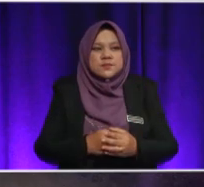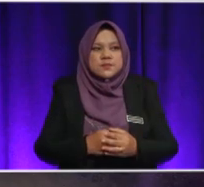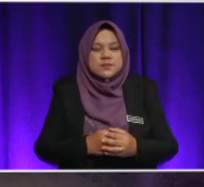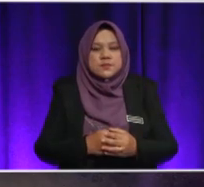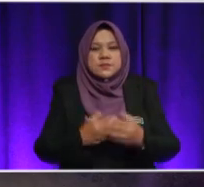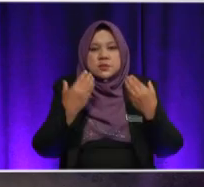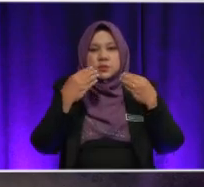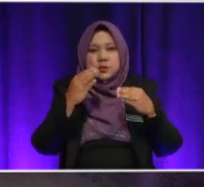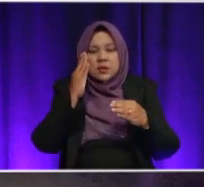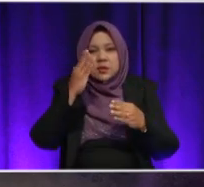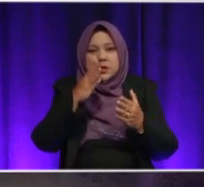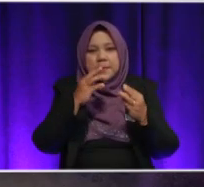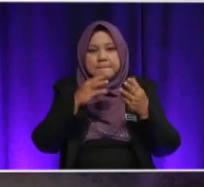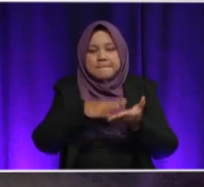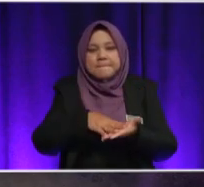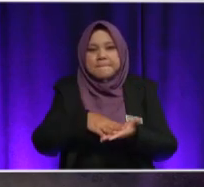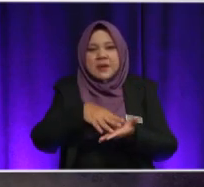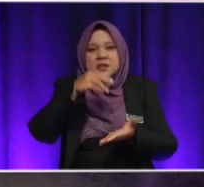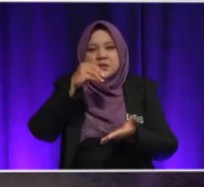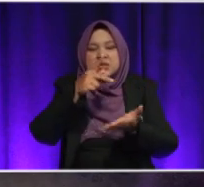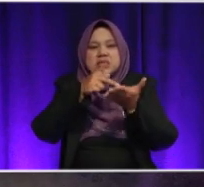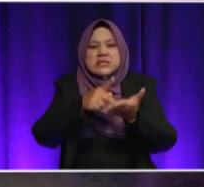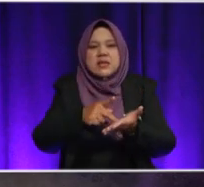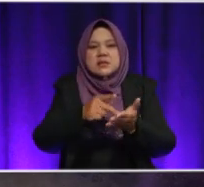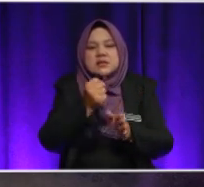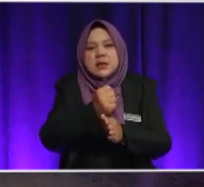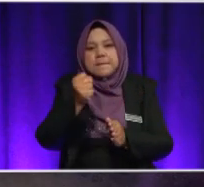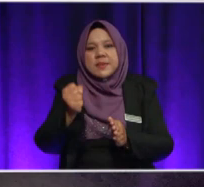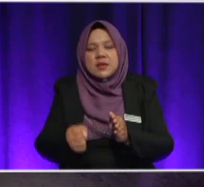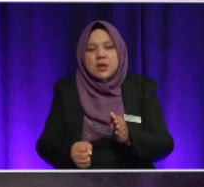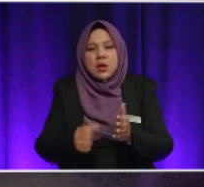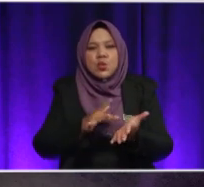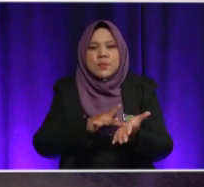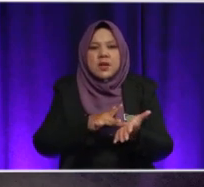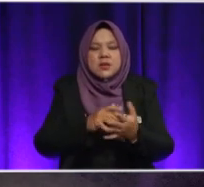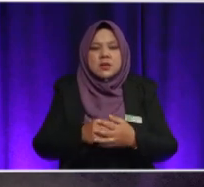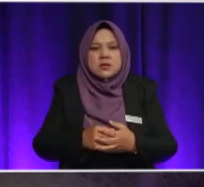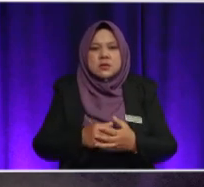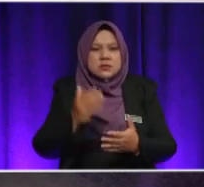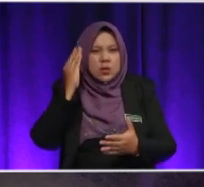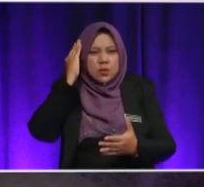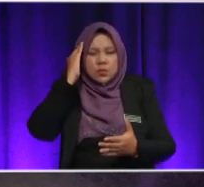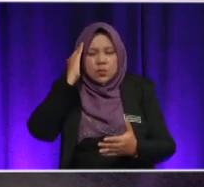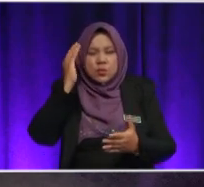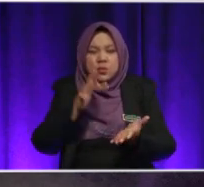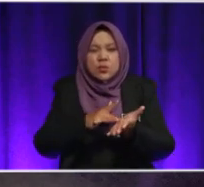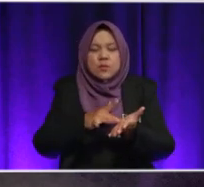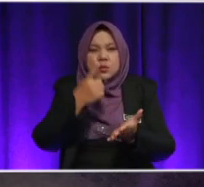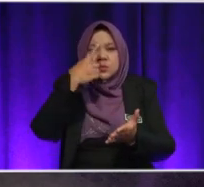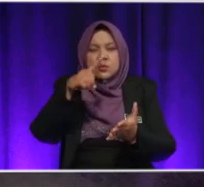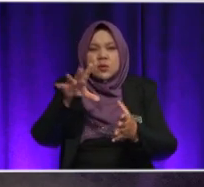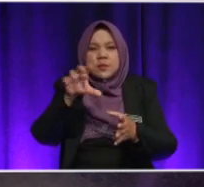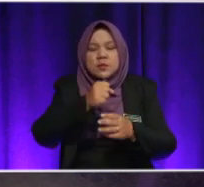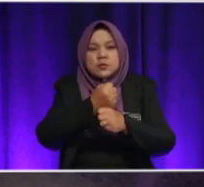mempelajari tentang kesan sampingan penyalahgunaan obat-obatan kita ambil untuk menyembuhkan